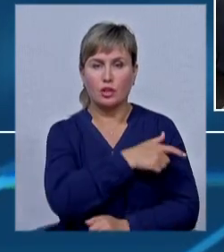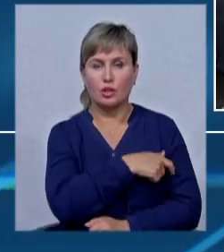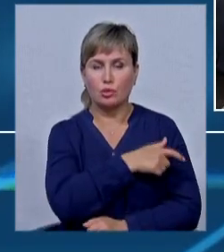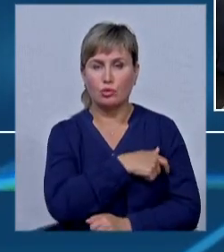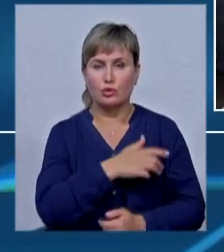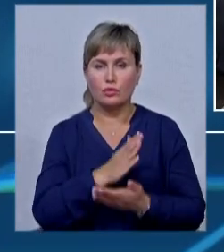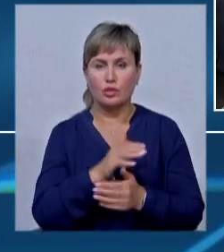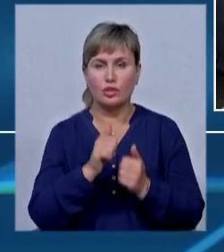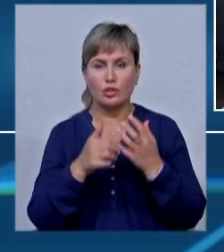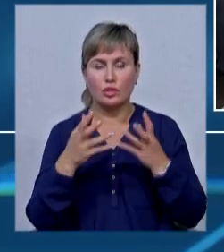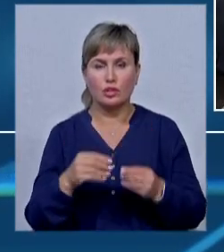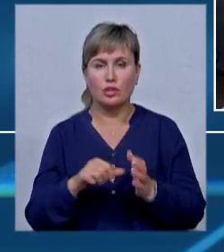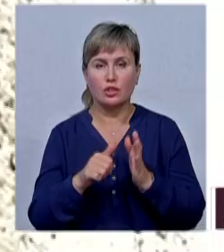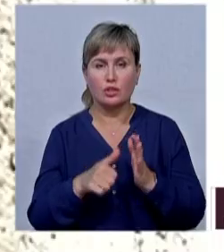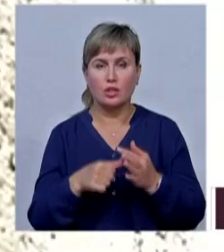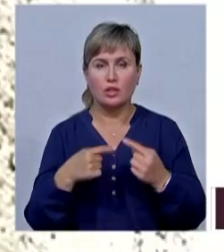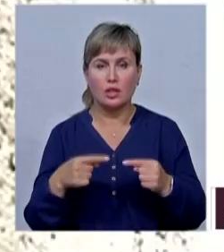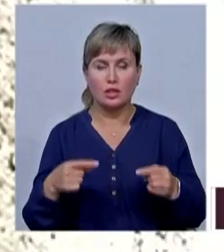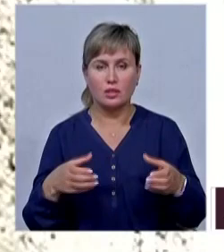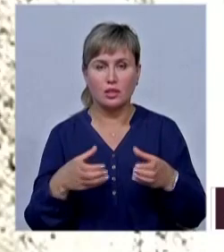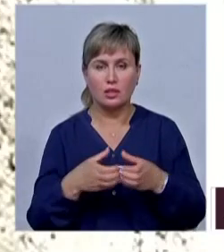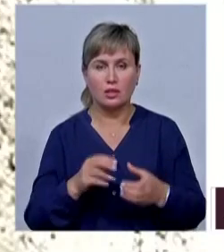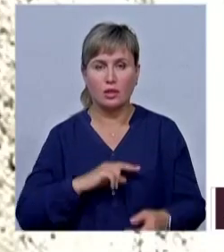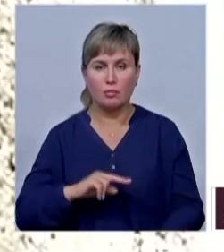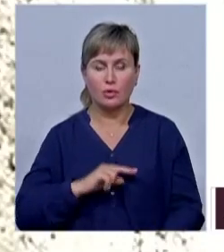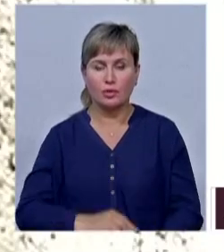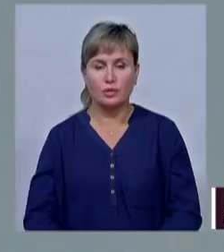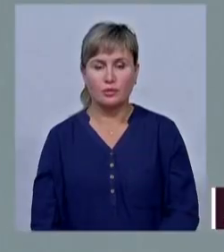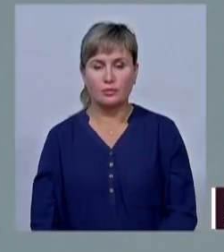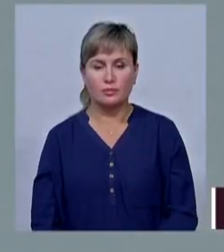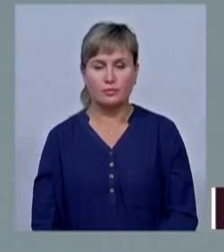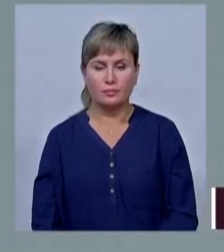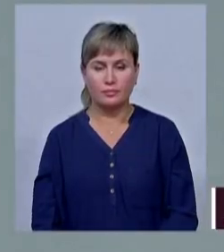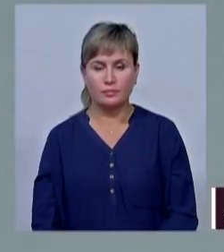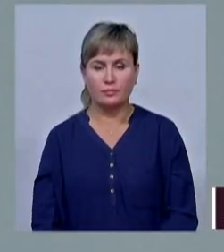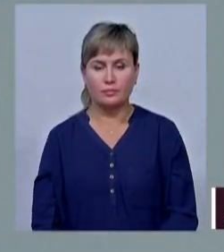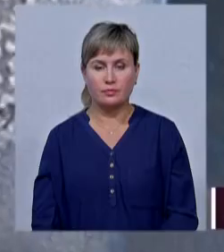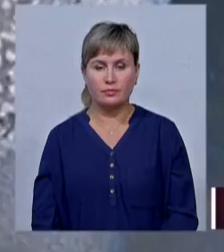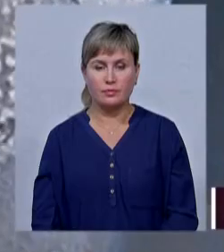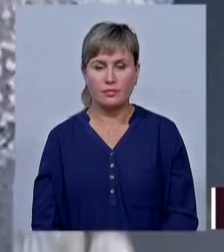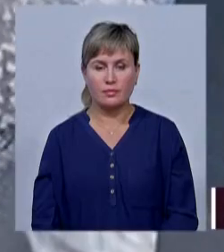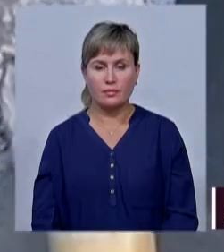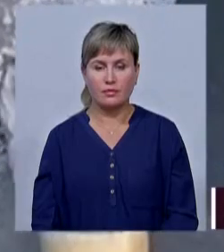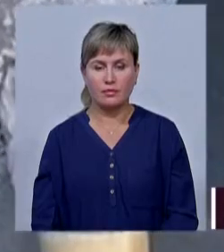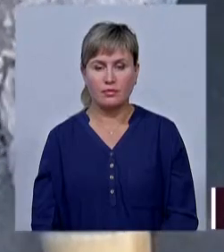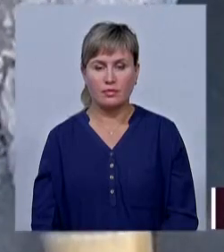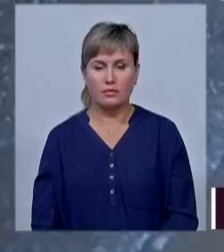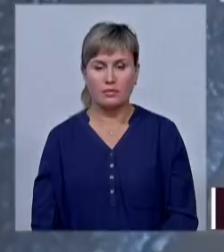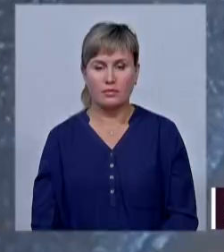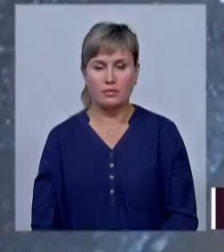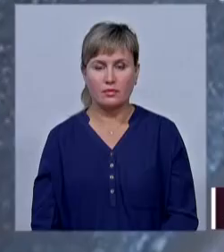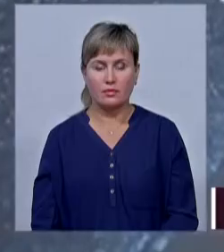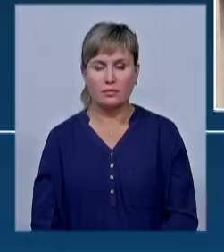дежурстве ежедневно 16 аварийно-ремонтных бригад. Под особым контролем также системы водоснабжения и канализации на случай